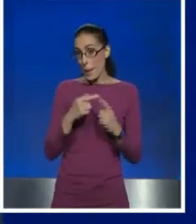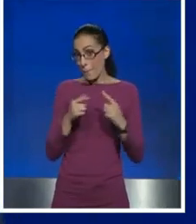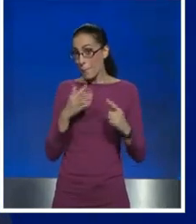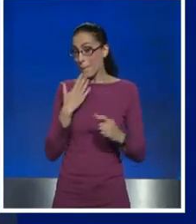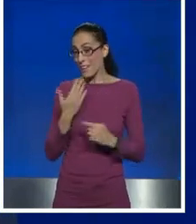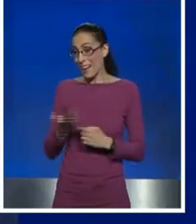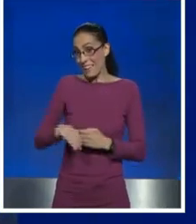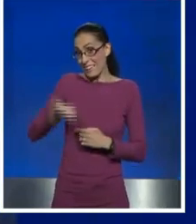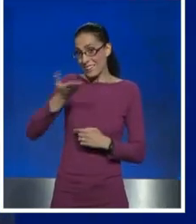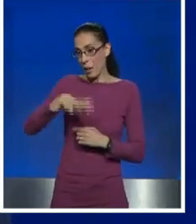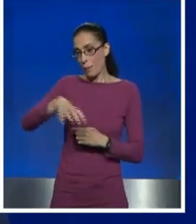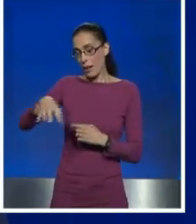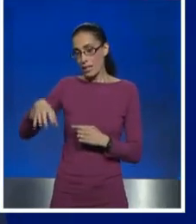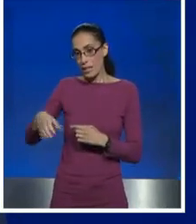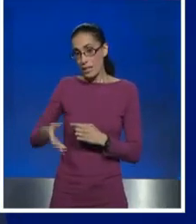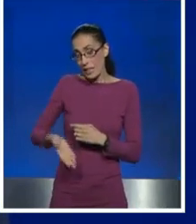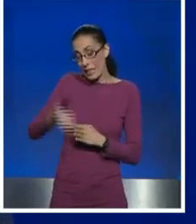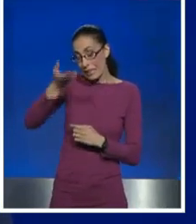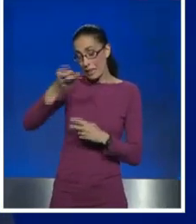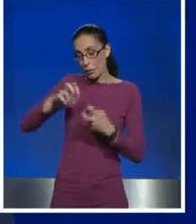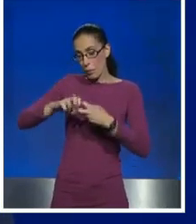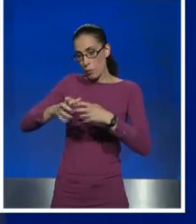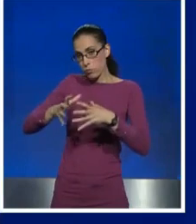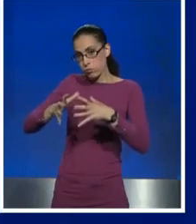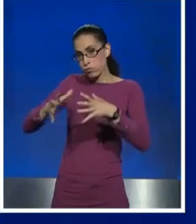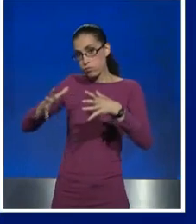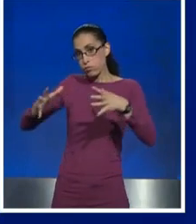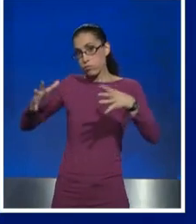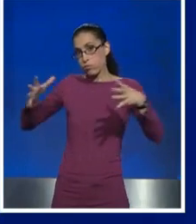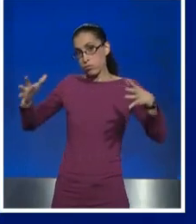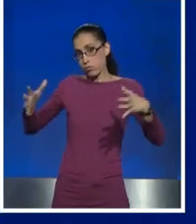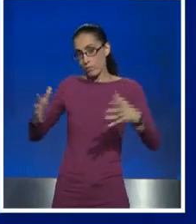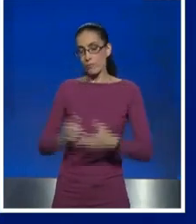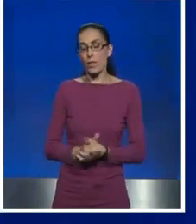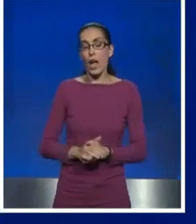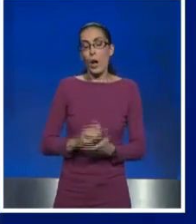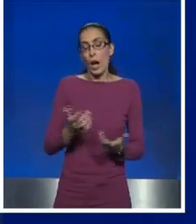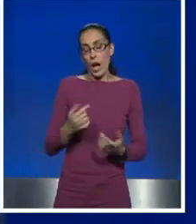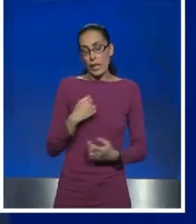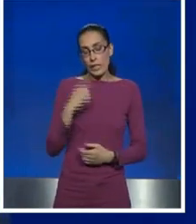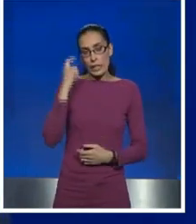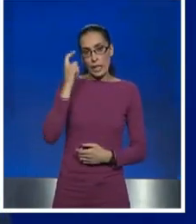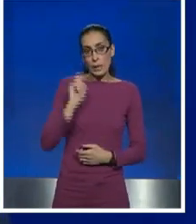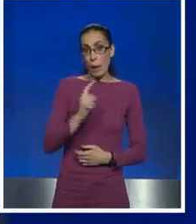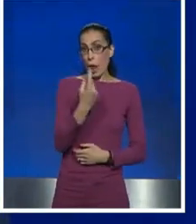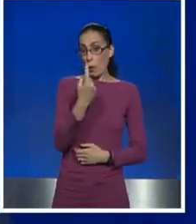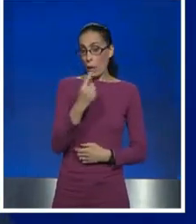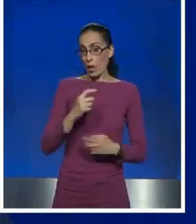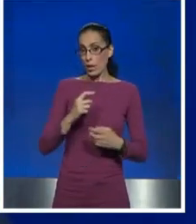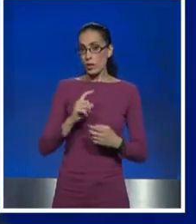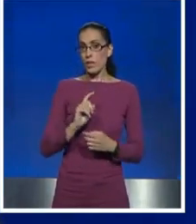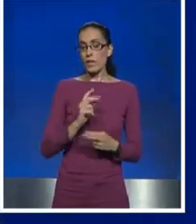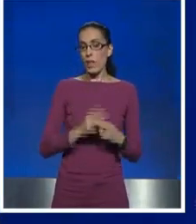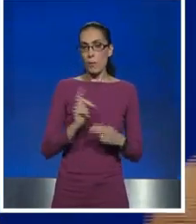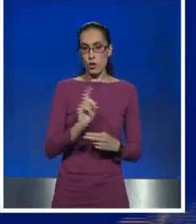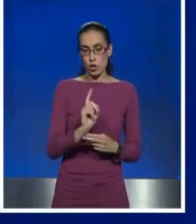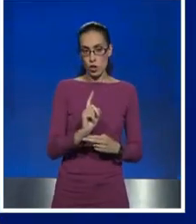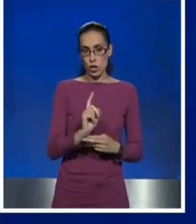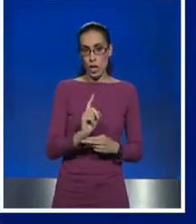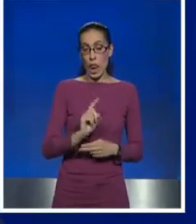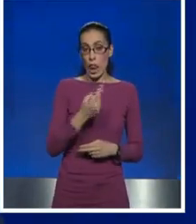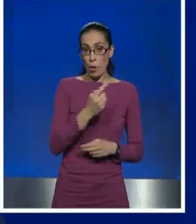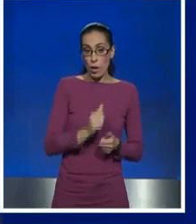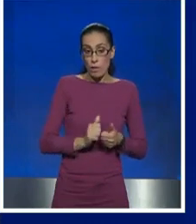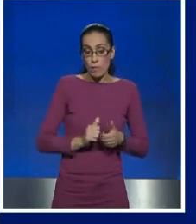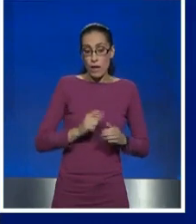pajjiżi ħajkunu ikbar dal-problemi. Mela fl-opinjoni tiegħi l-ewwel ħaġa li għandna bżonn nagħmlu nirfinaw nimpruvjaw l-affarijiet li għandna bħalissa.